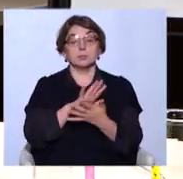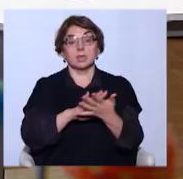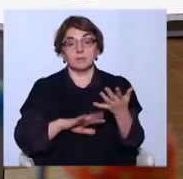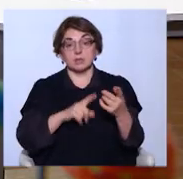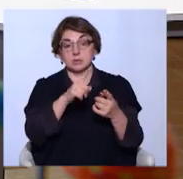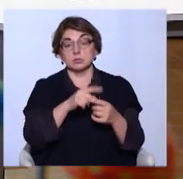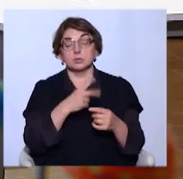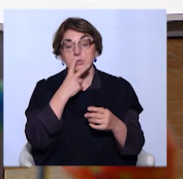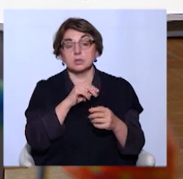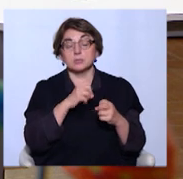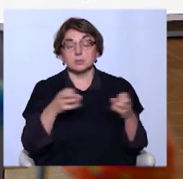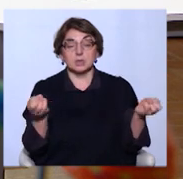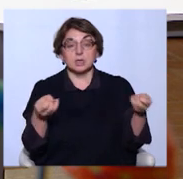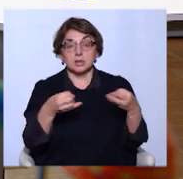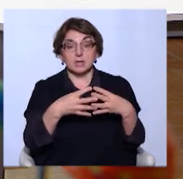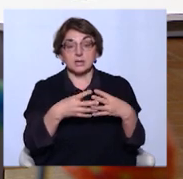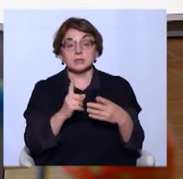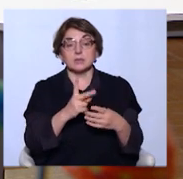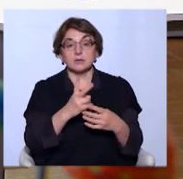მოდით მანამდე გავარჩიოთ ეს რეაქცია.